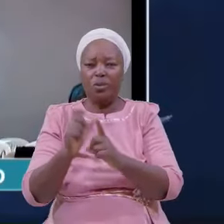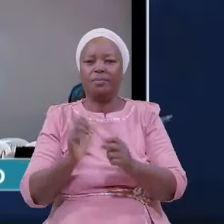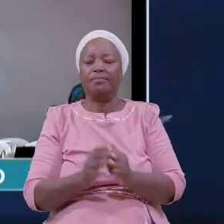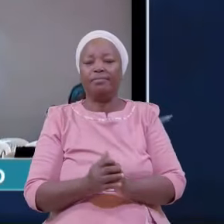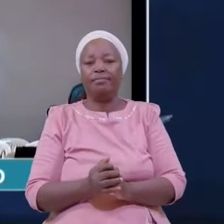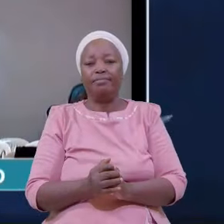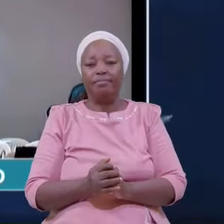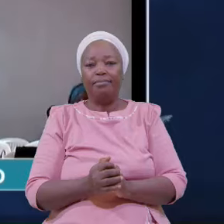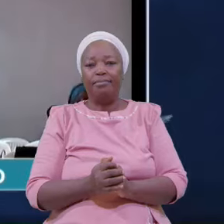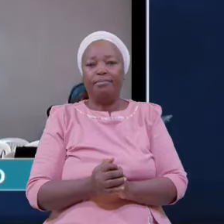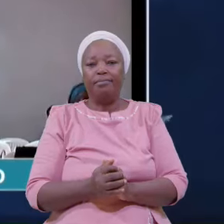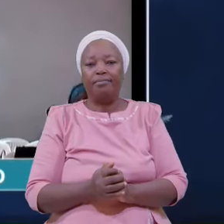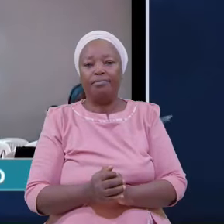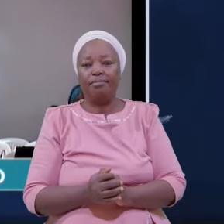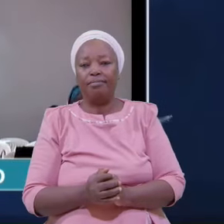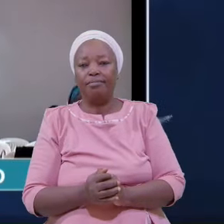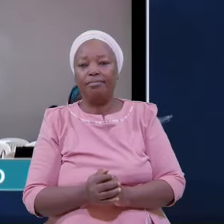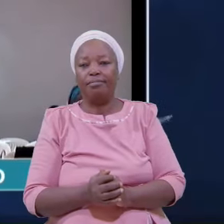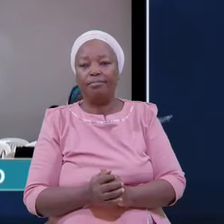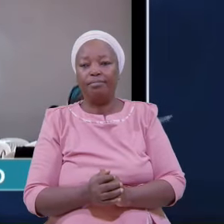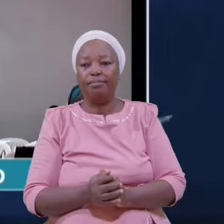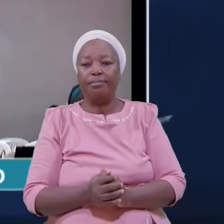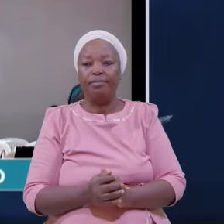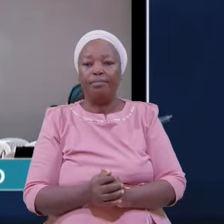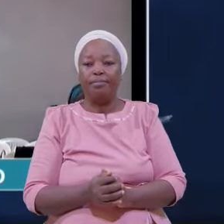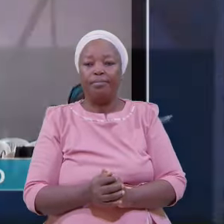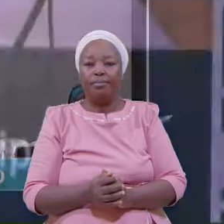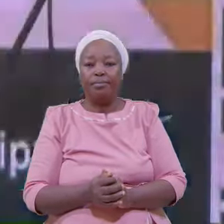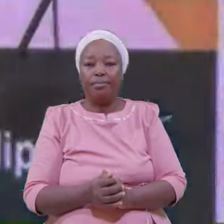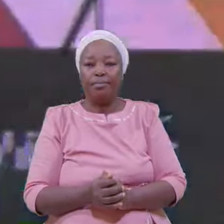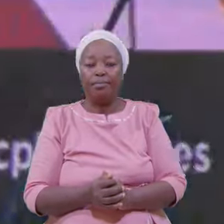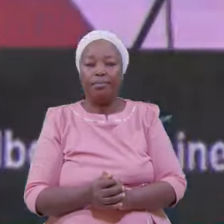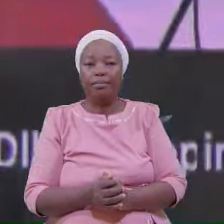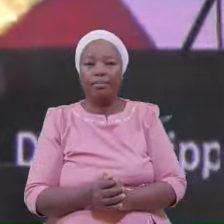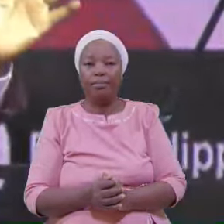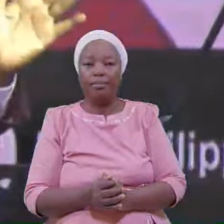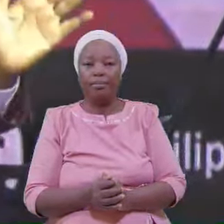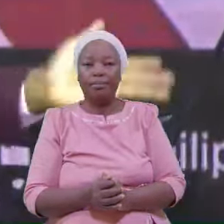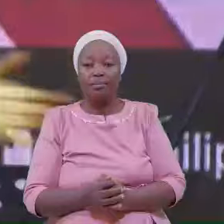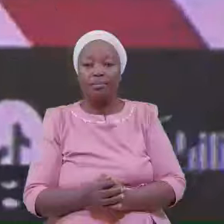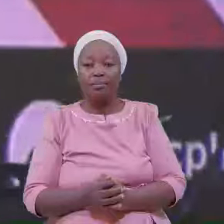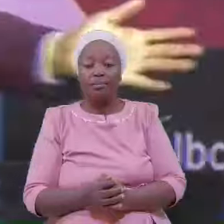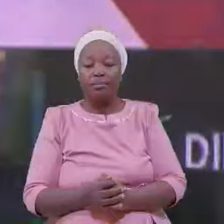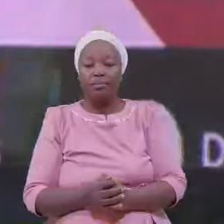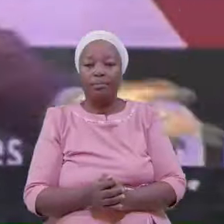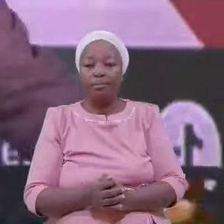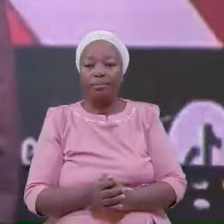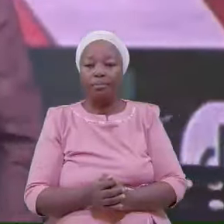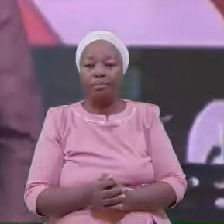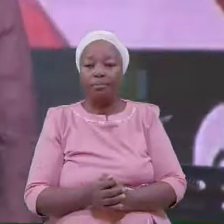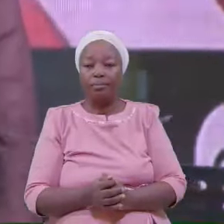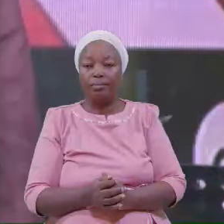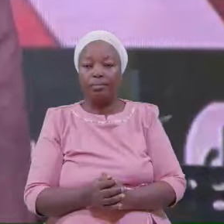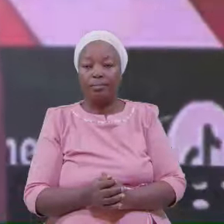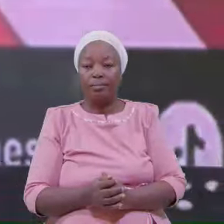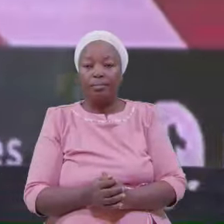araw at lahat ng mga bituin sa kalangitan at sansinukob ay nalikha ng Panginoon. Isang salita lamang. Let all the waters